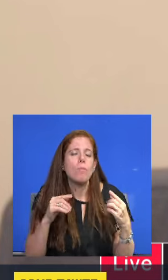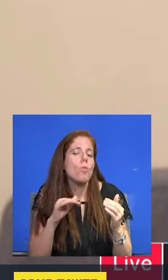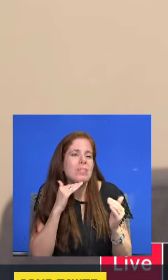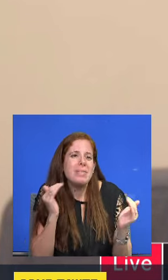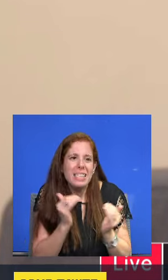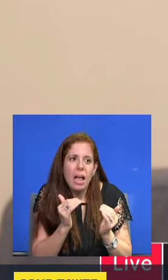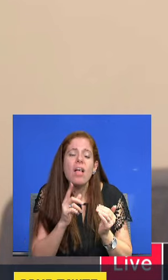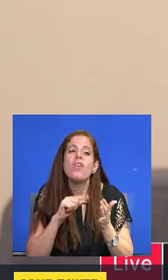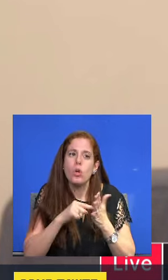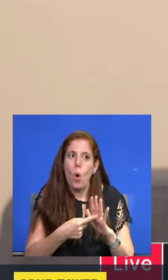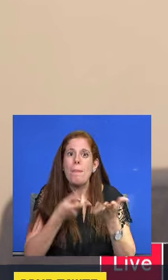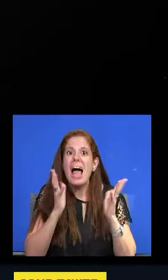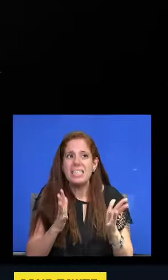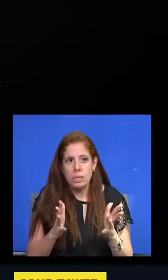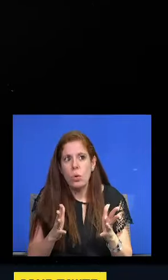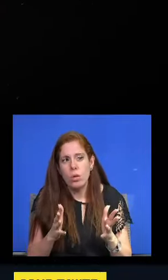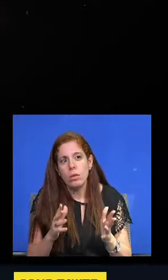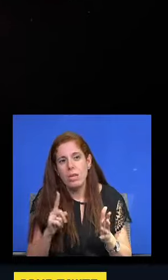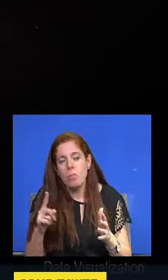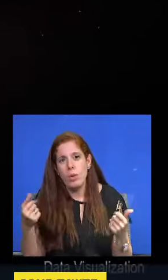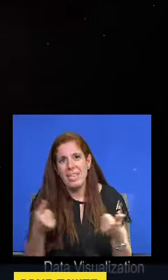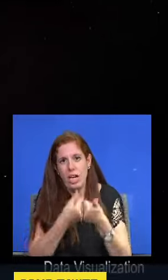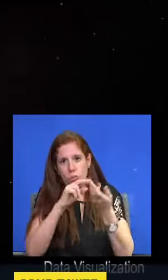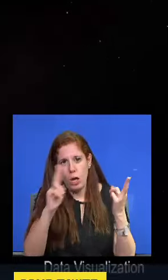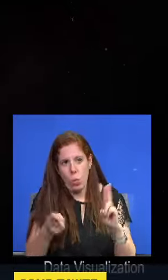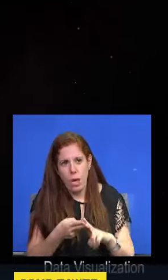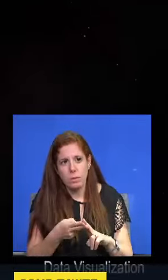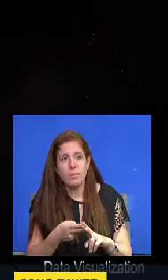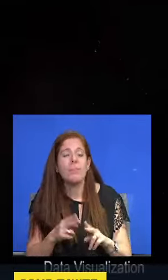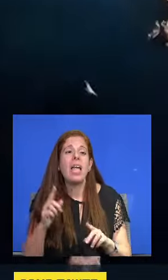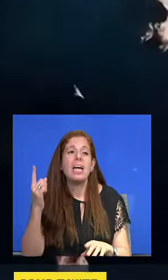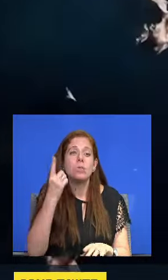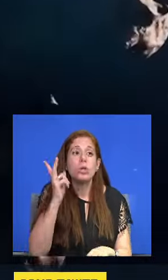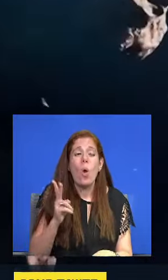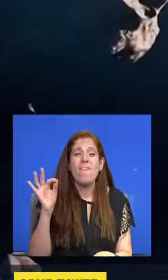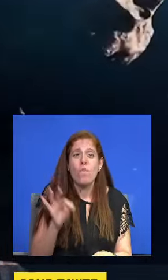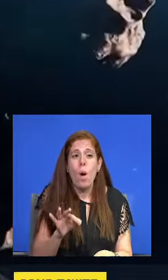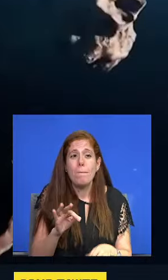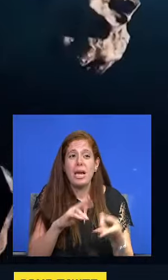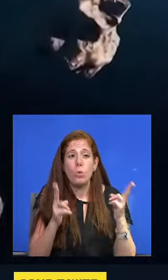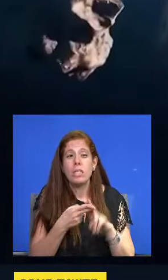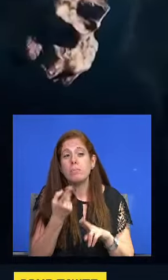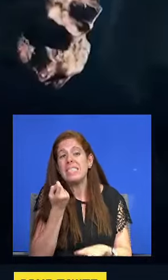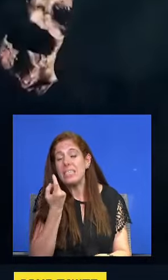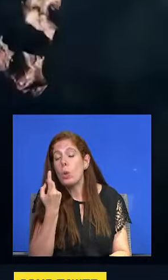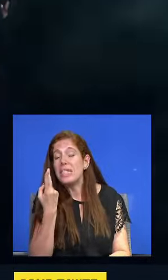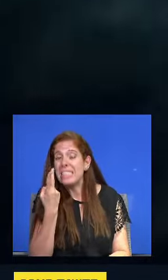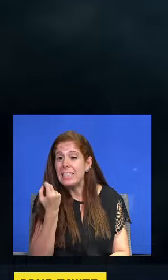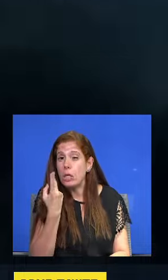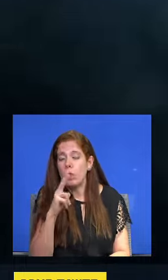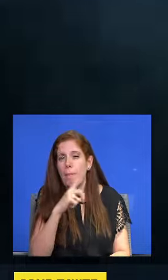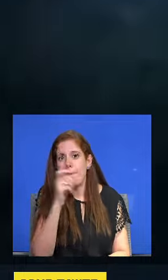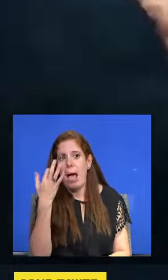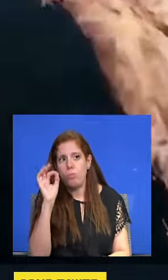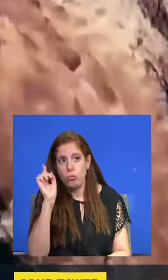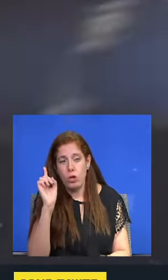make a terrible mess if it collided with Earth. האסטרואיד שלנו עלול לפגוע בכדור הארץ בעוד קצת יותר מ-150 שנה, אבל אל דאגה, לא